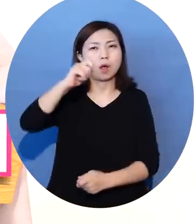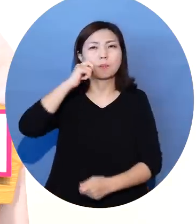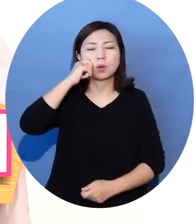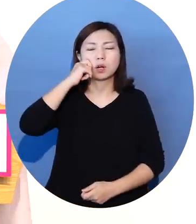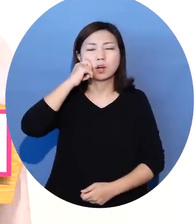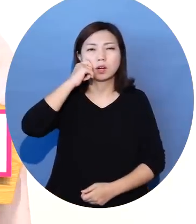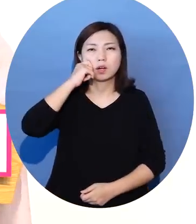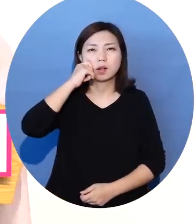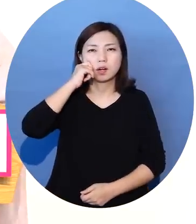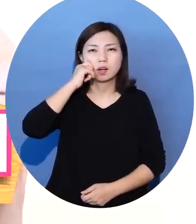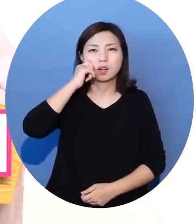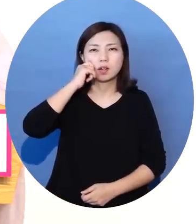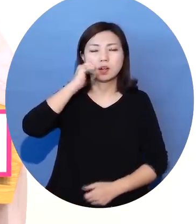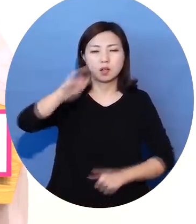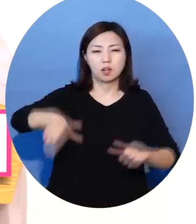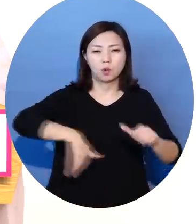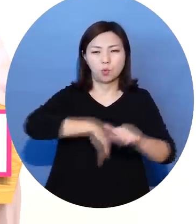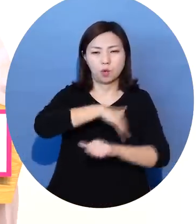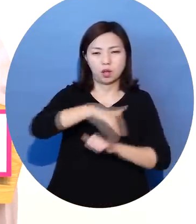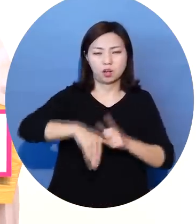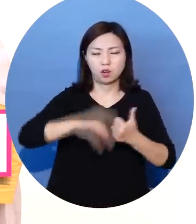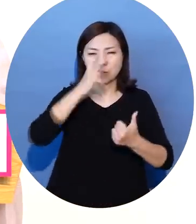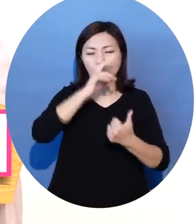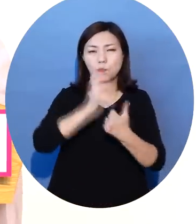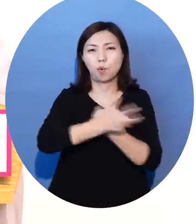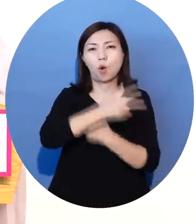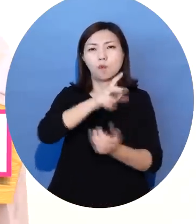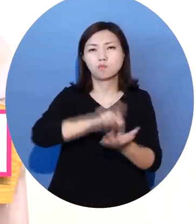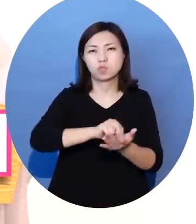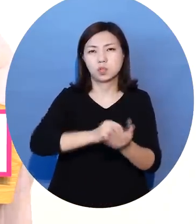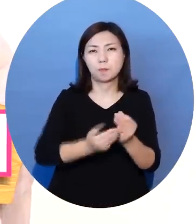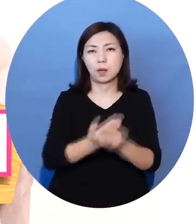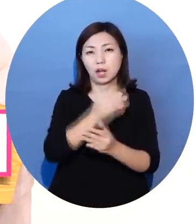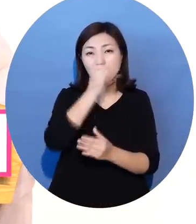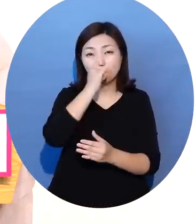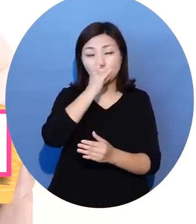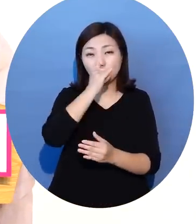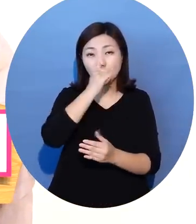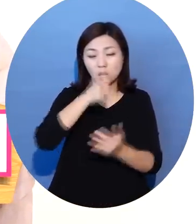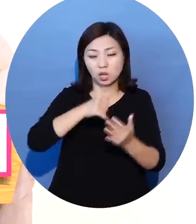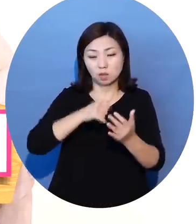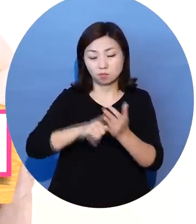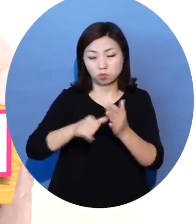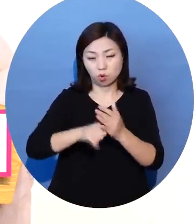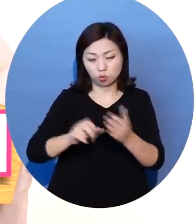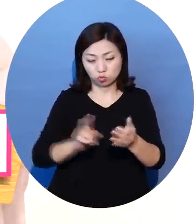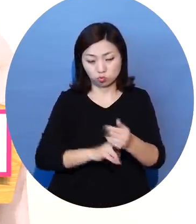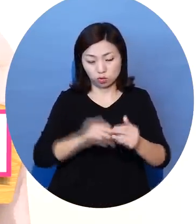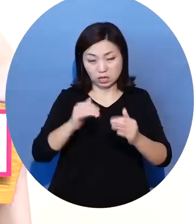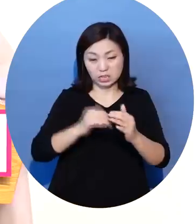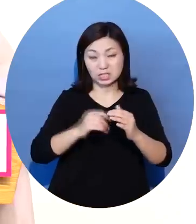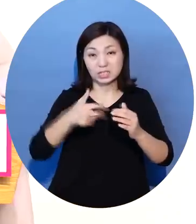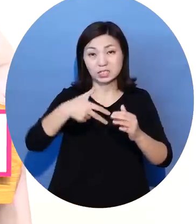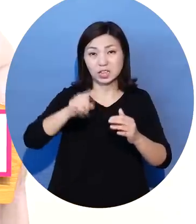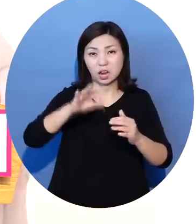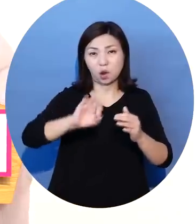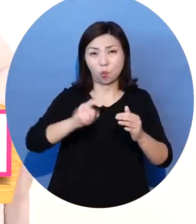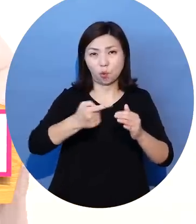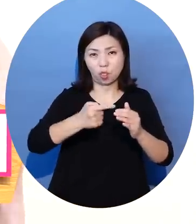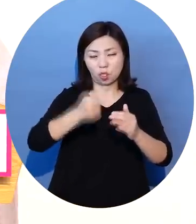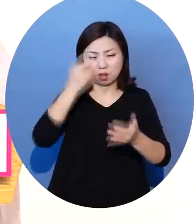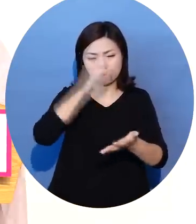이렇게 할 수가 없는 거예요. 그러면 이제 환경 공해 문제가 생기고 자원 고갈 문제가 생겨가 결국은